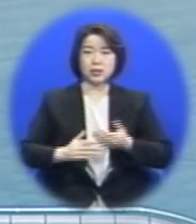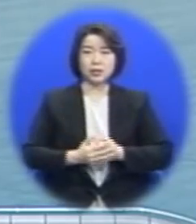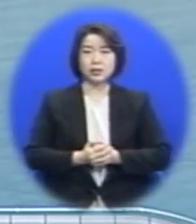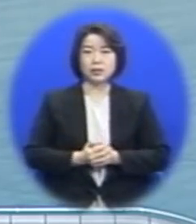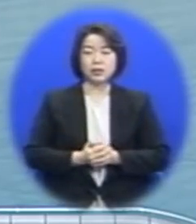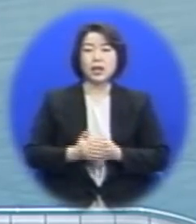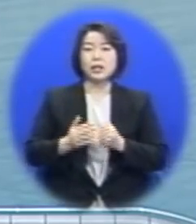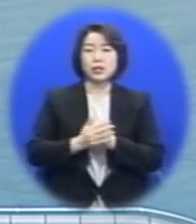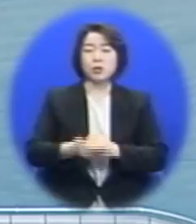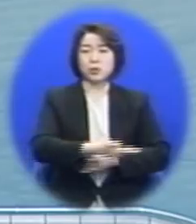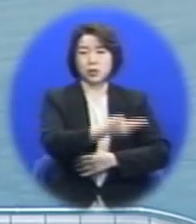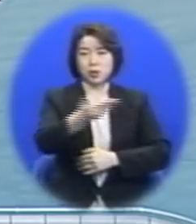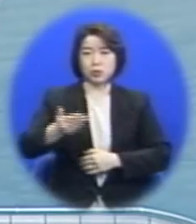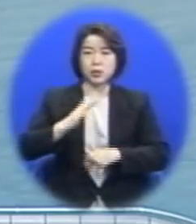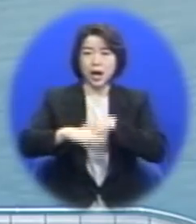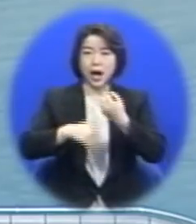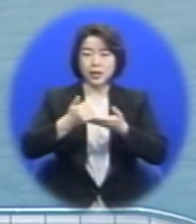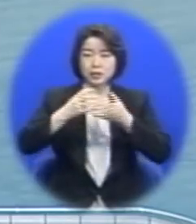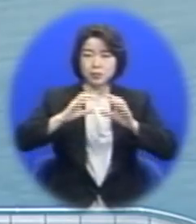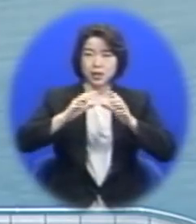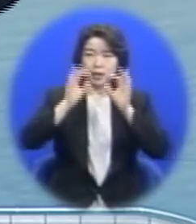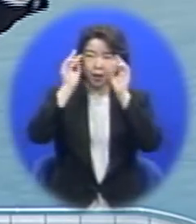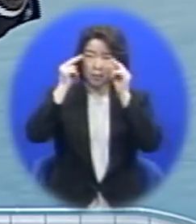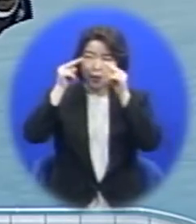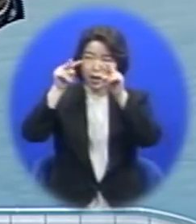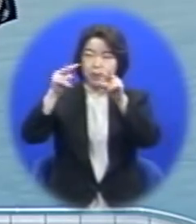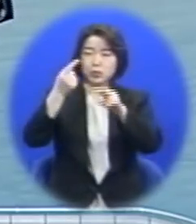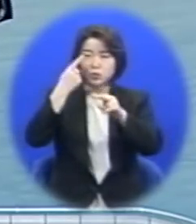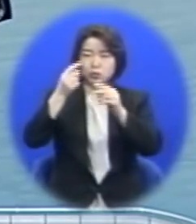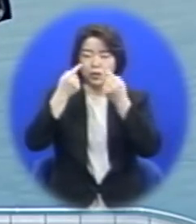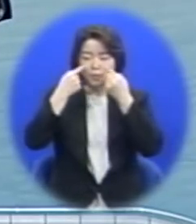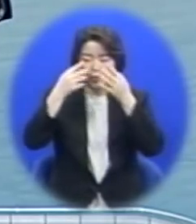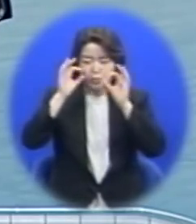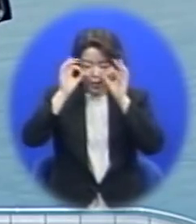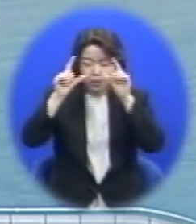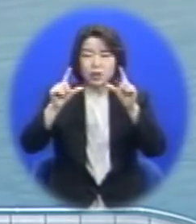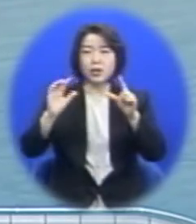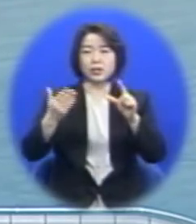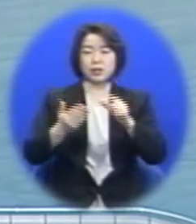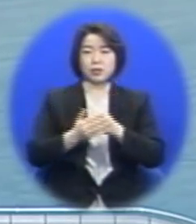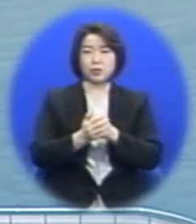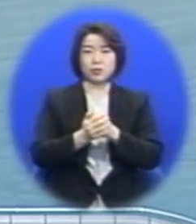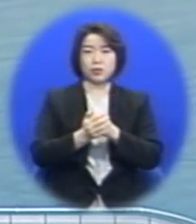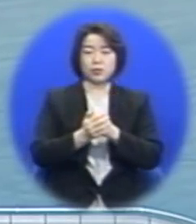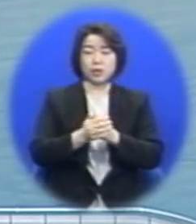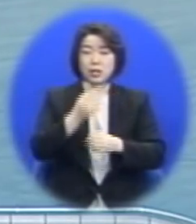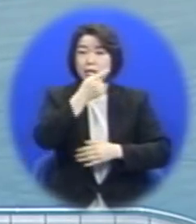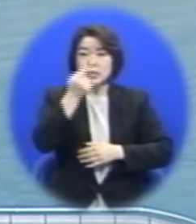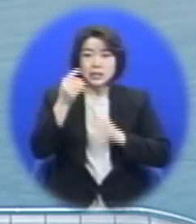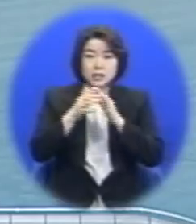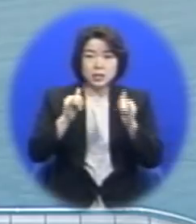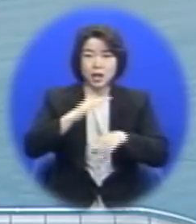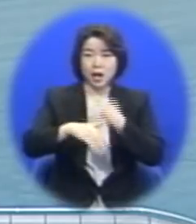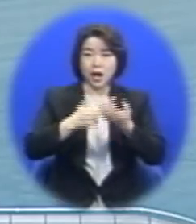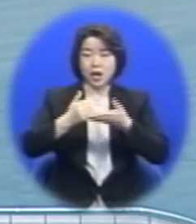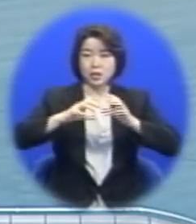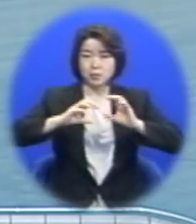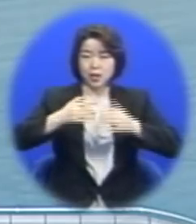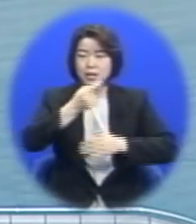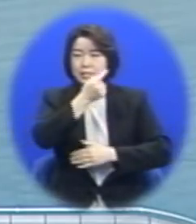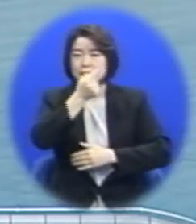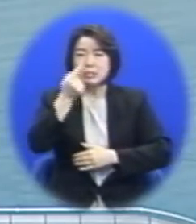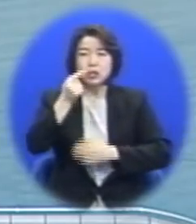그래서 여러분 하나님의 나라를 바라보는 눈이 분명히 뜨여야 합니다. 증인은 하나님의 나라를 증거하는